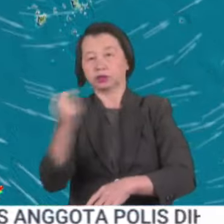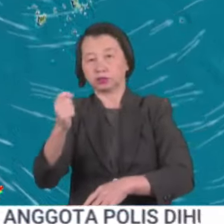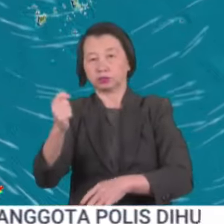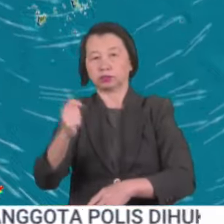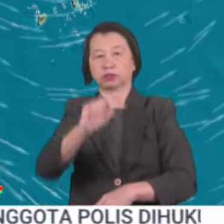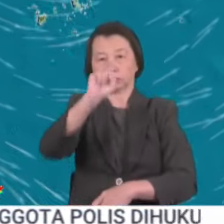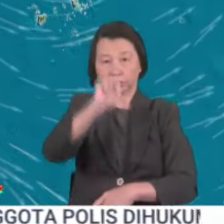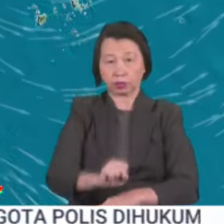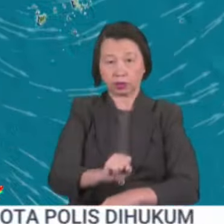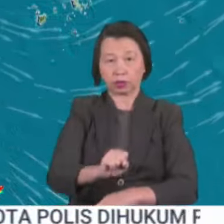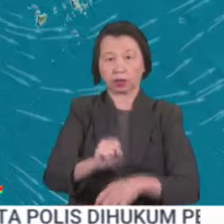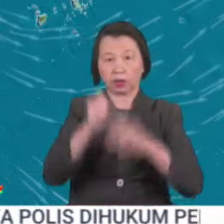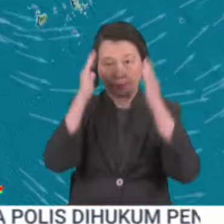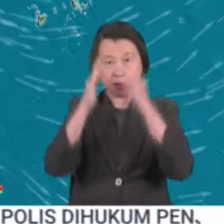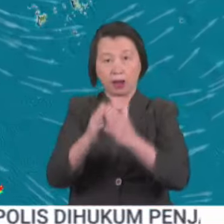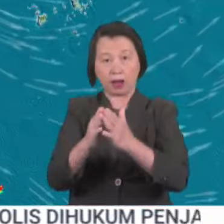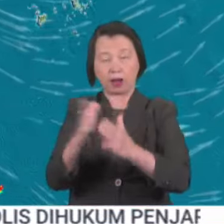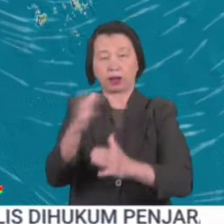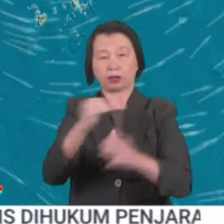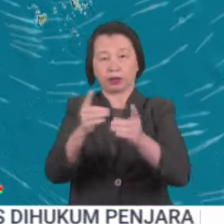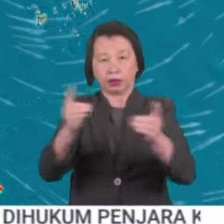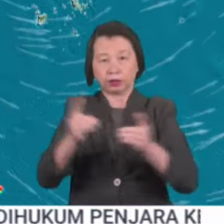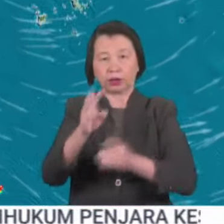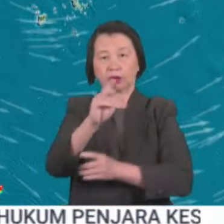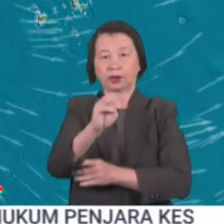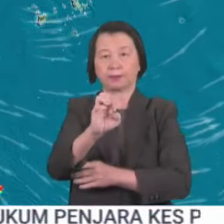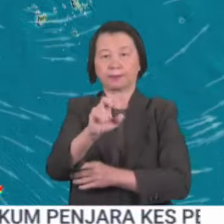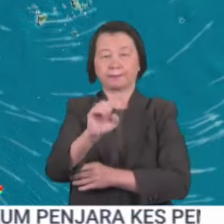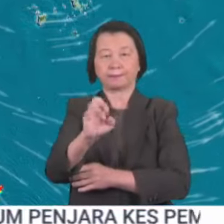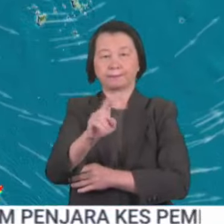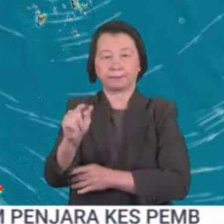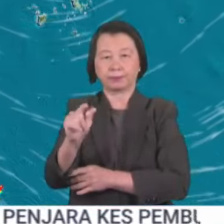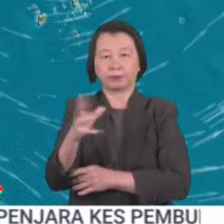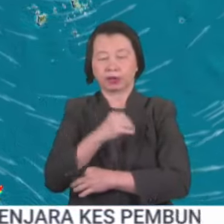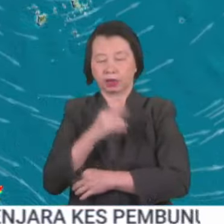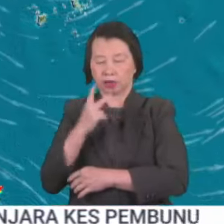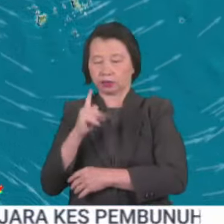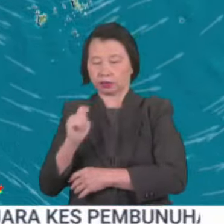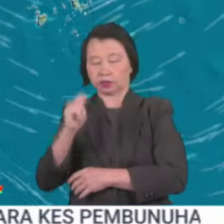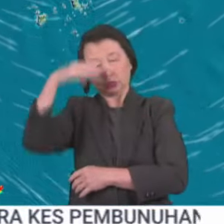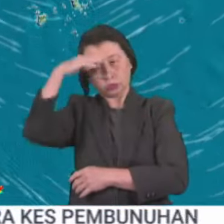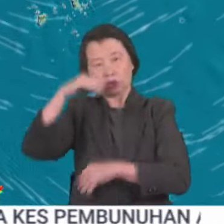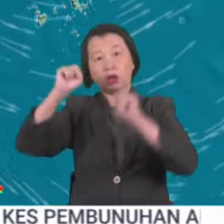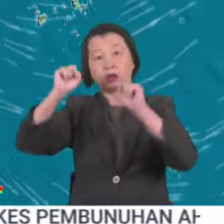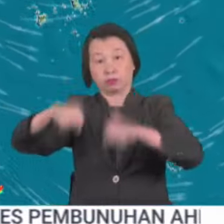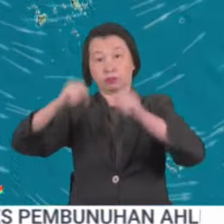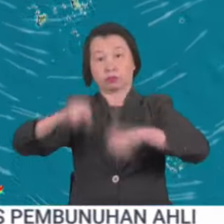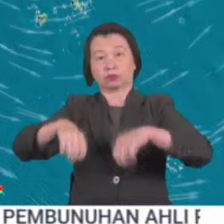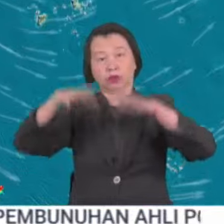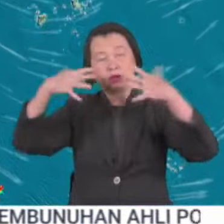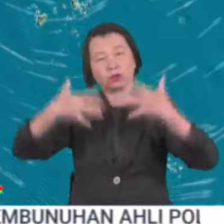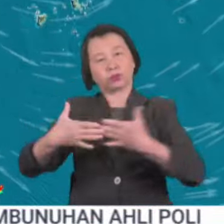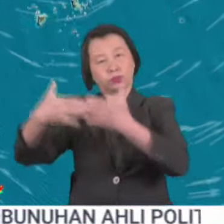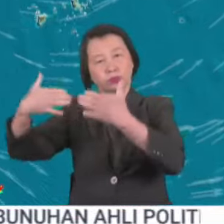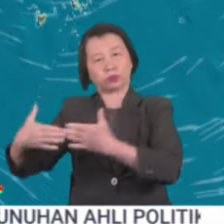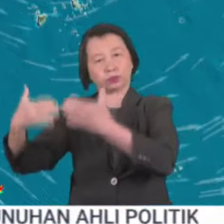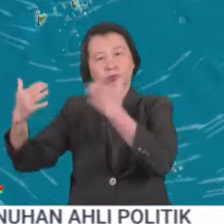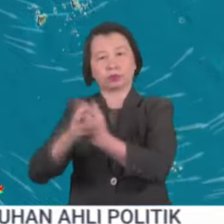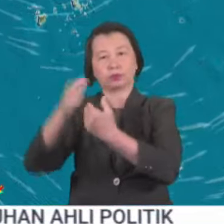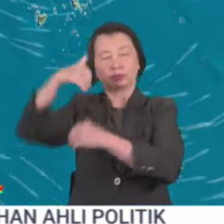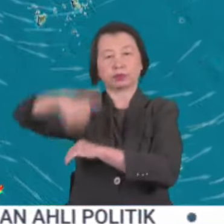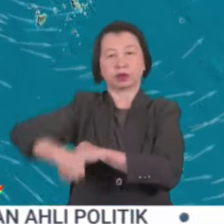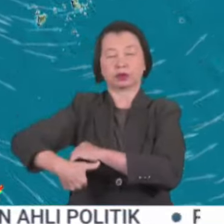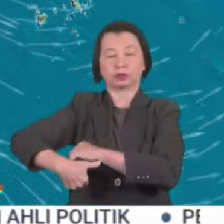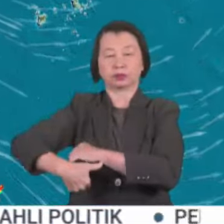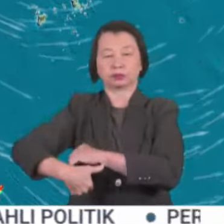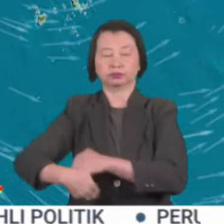dan selatan negeri Pahang, termasuk juga di daerah Mersing dan juga Kota Tinggi di Johor, dijangkakan mampu untuk berlanjutan sehingga ke waktu